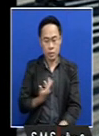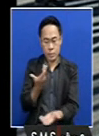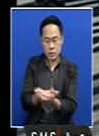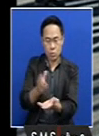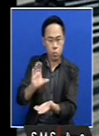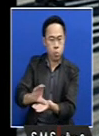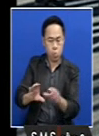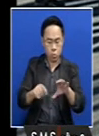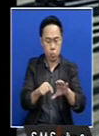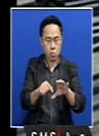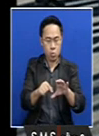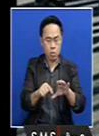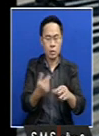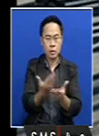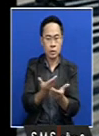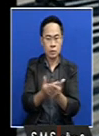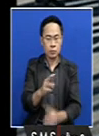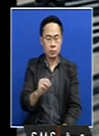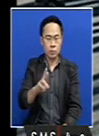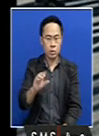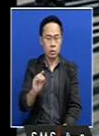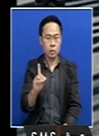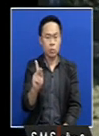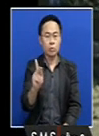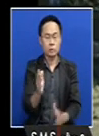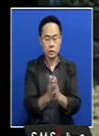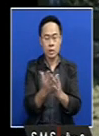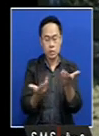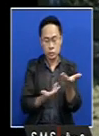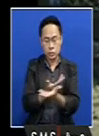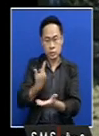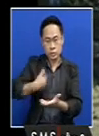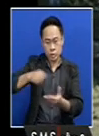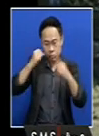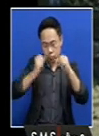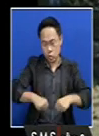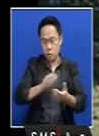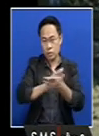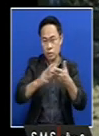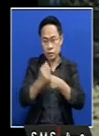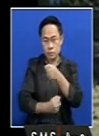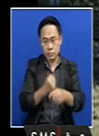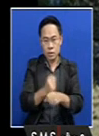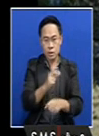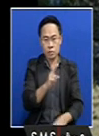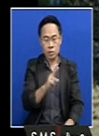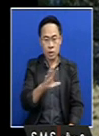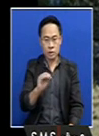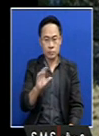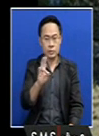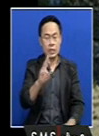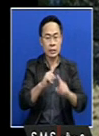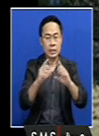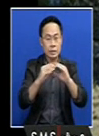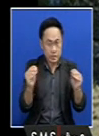ครับซึ่งการพิจารณาคดีนี้ก็สิ้นสุดไปตั้งแต่ประมาณปลายปี2557แต่ว่าเรื่อง